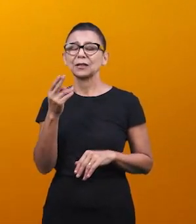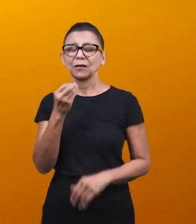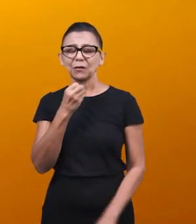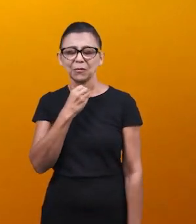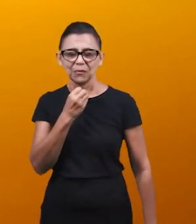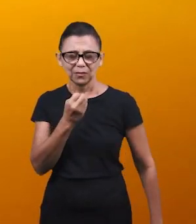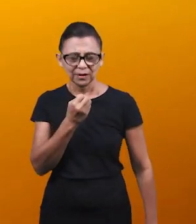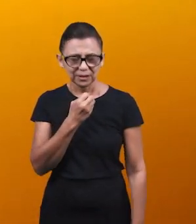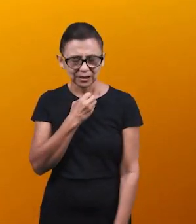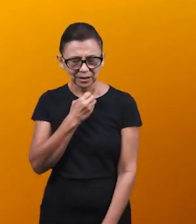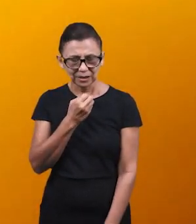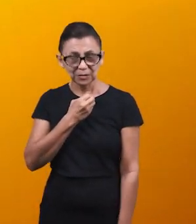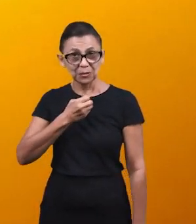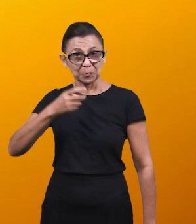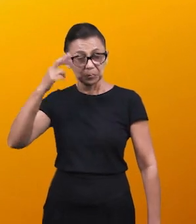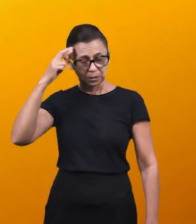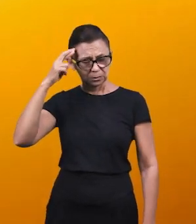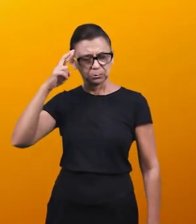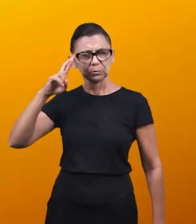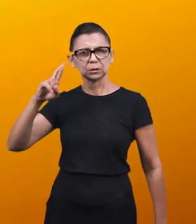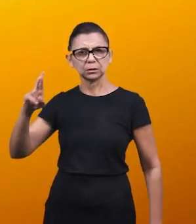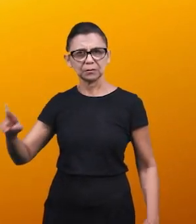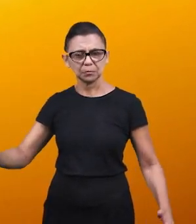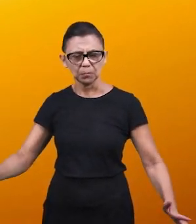Его руки поддерживают меня.